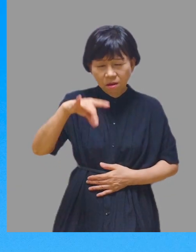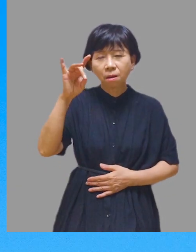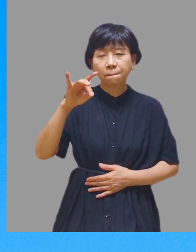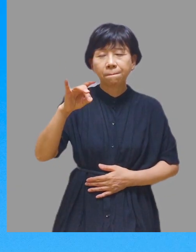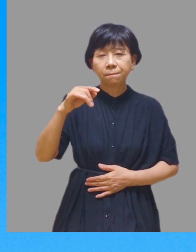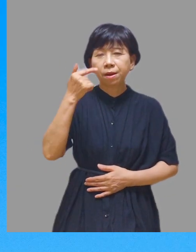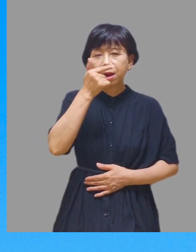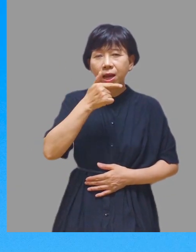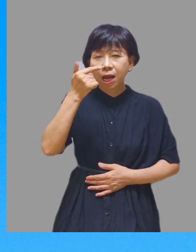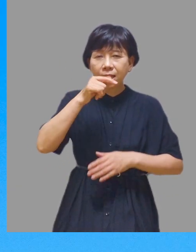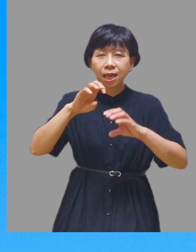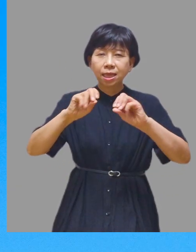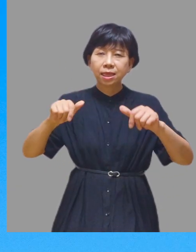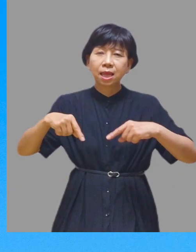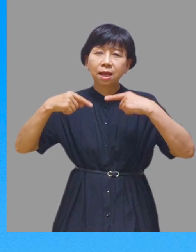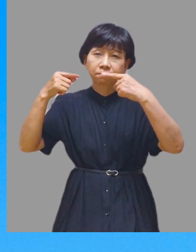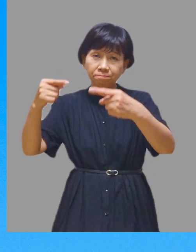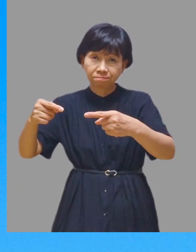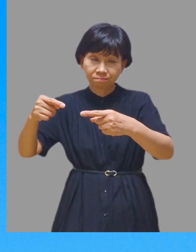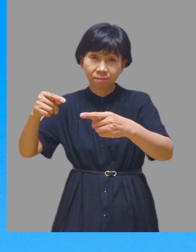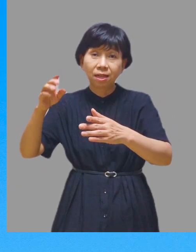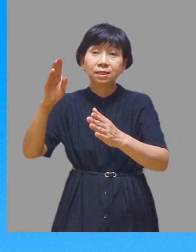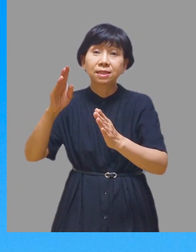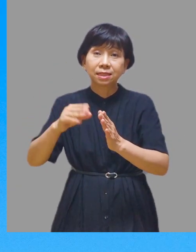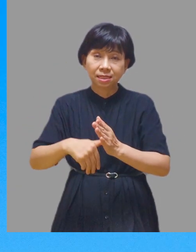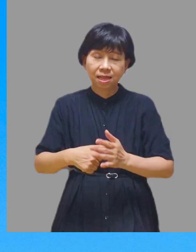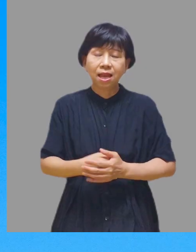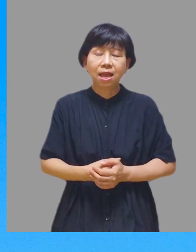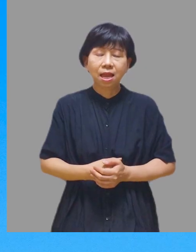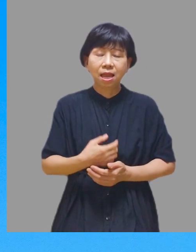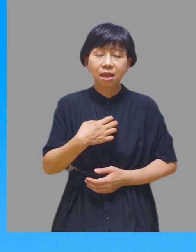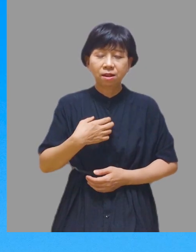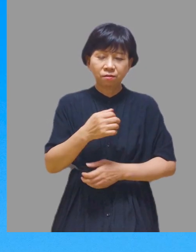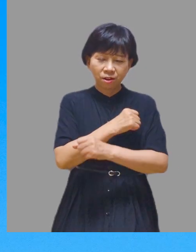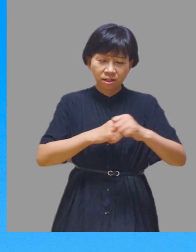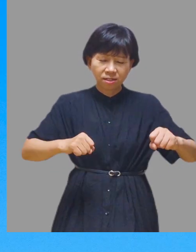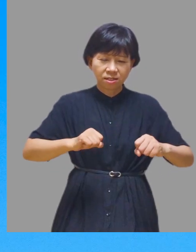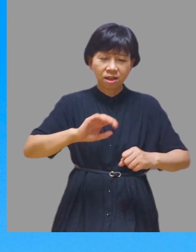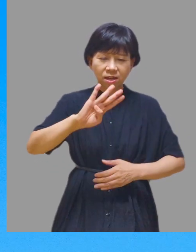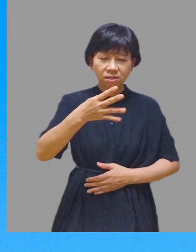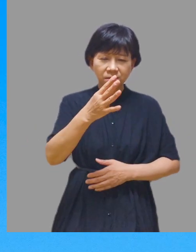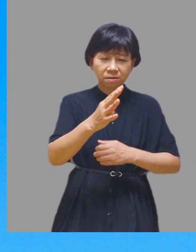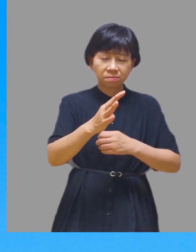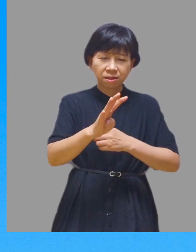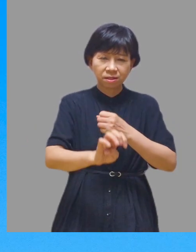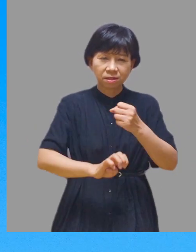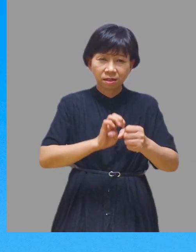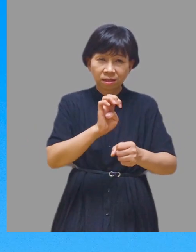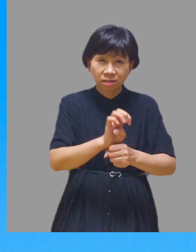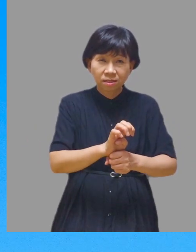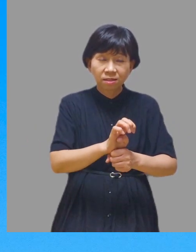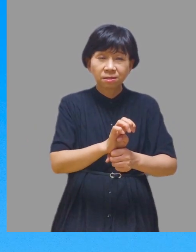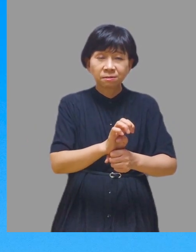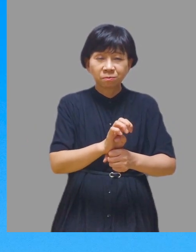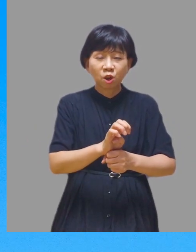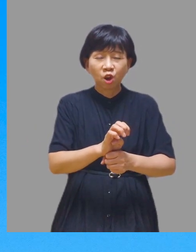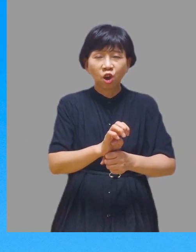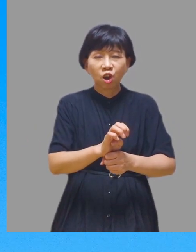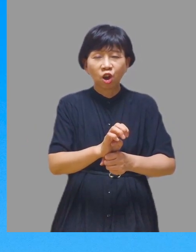가나안 땅으로 430년 동안 방황하다 들어갔을 때 처음 전쟁이